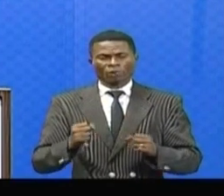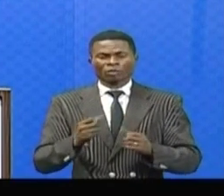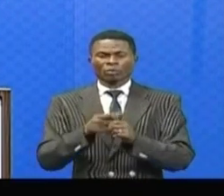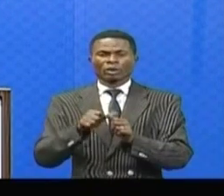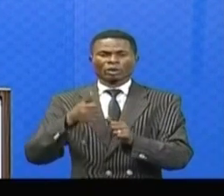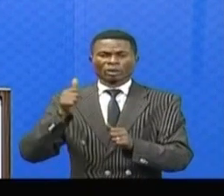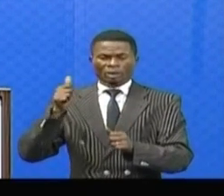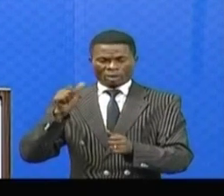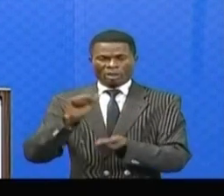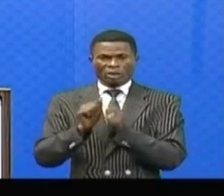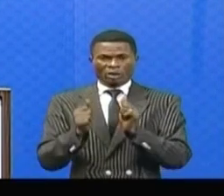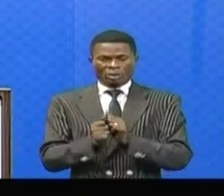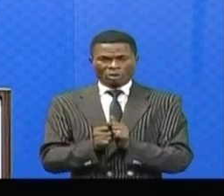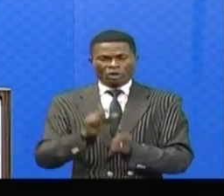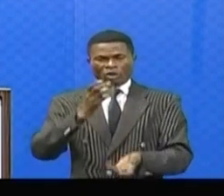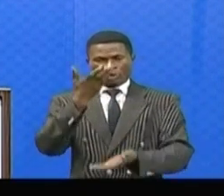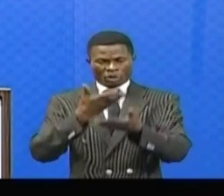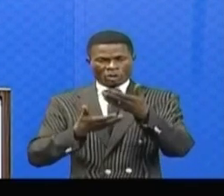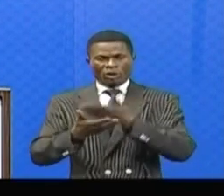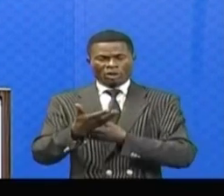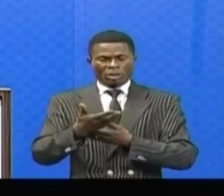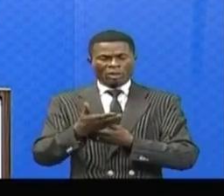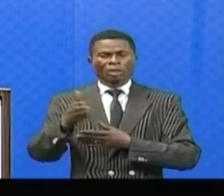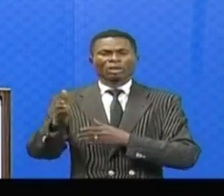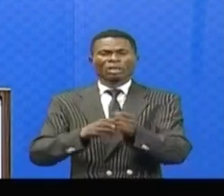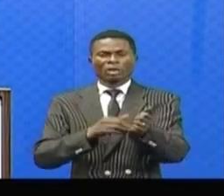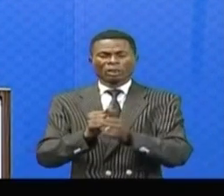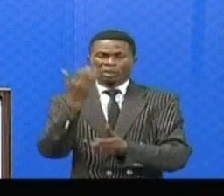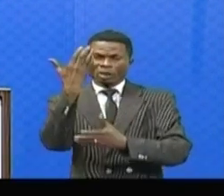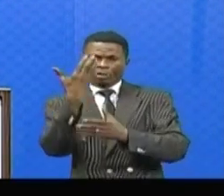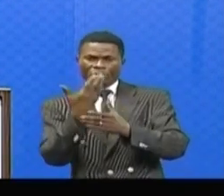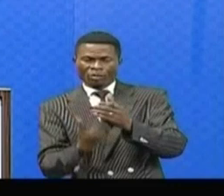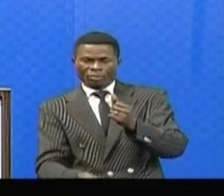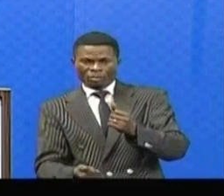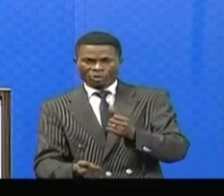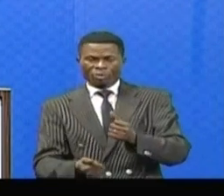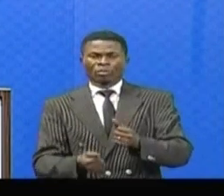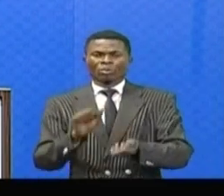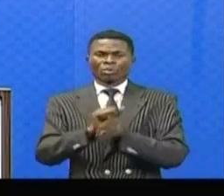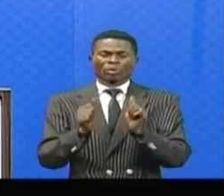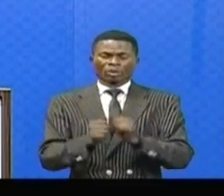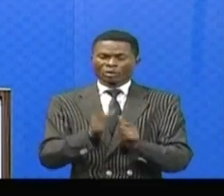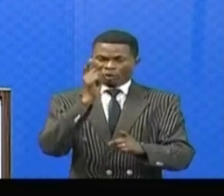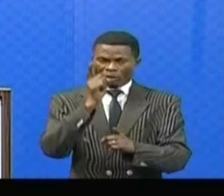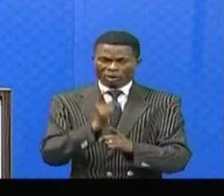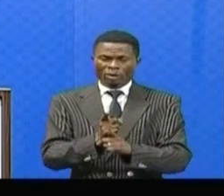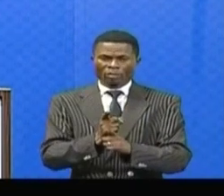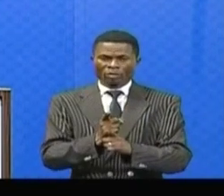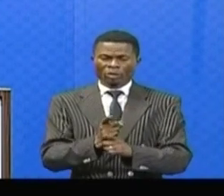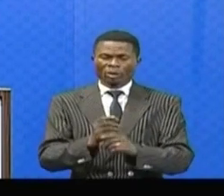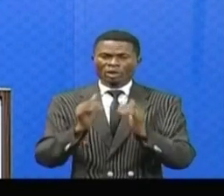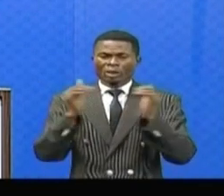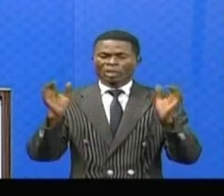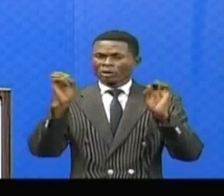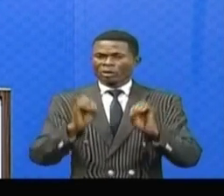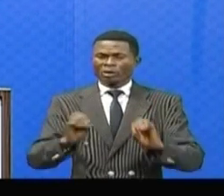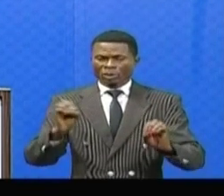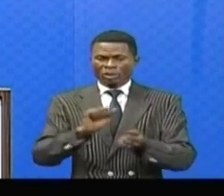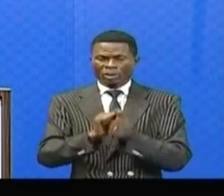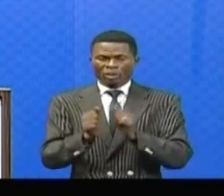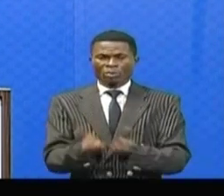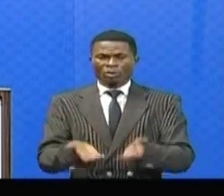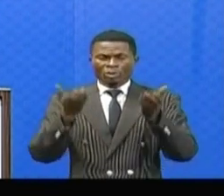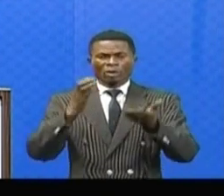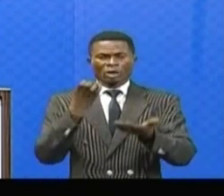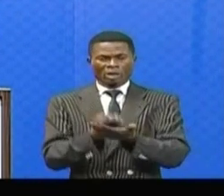la volatilité du taux d'échange qui induirait à l'absence d'une riposte concertée, l'instabilité du cadre macroéconomique